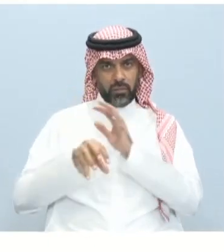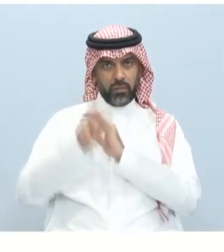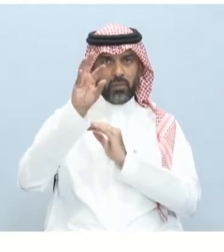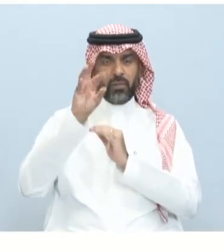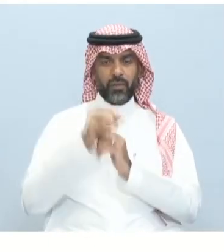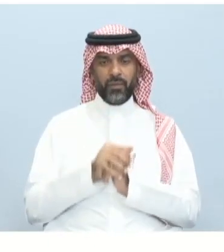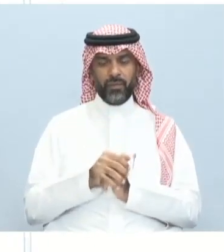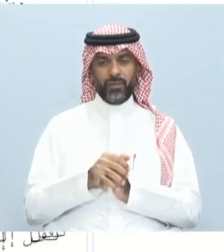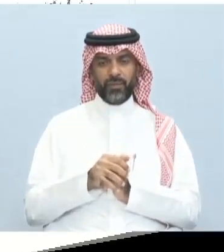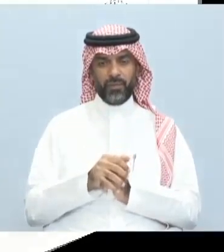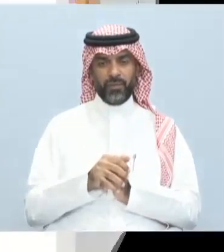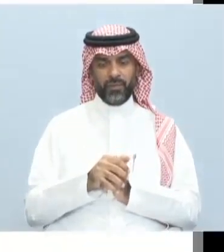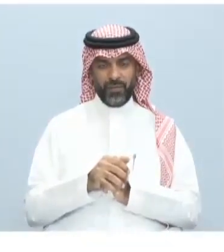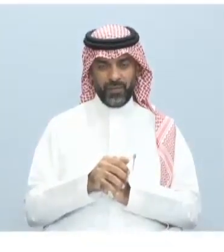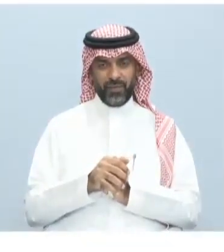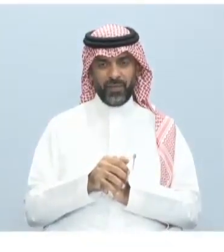إلى الخلف.